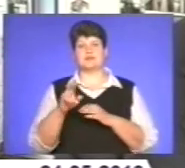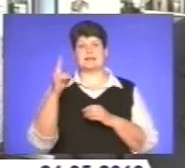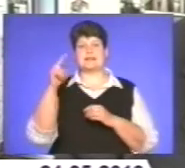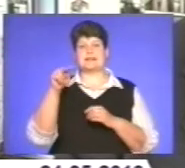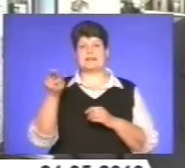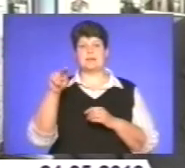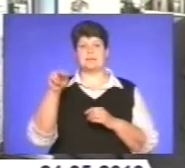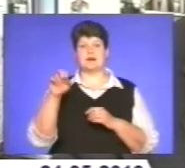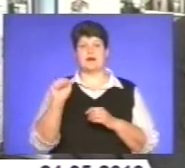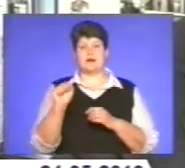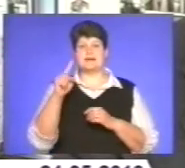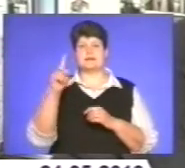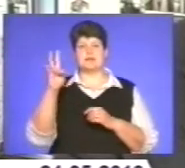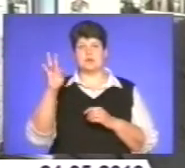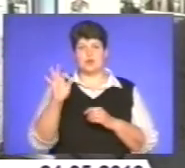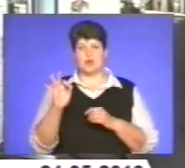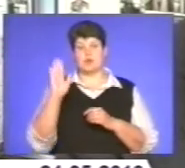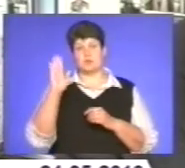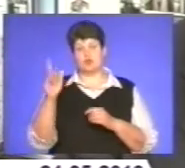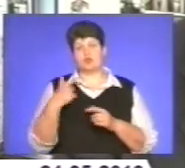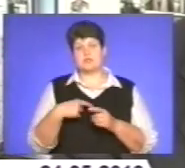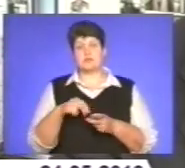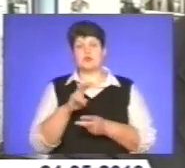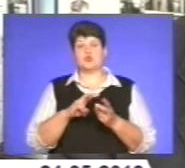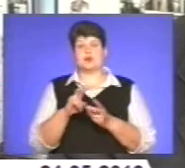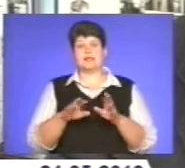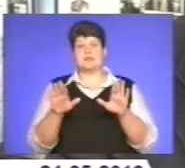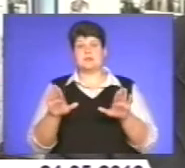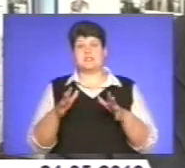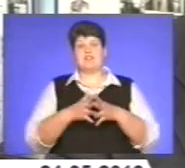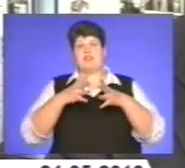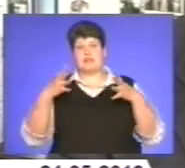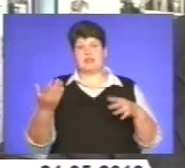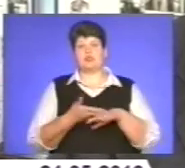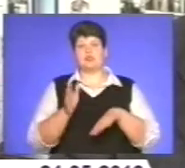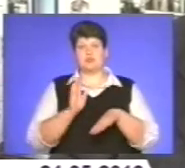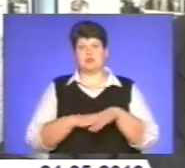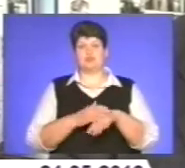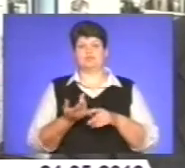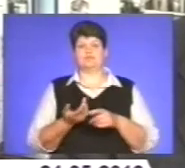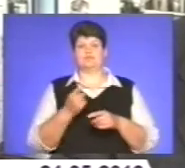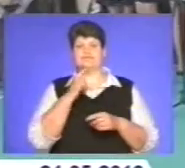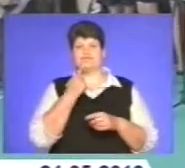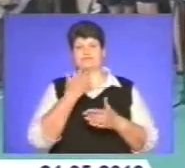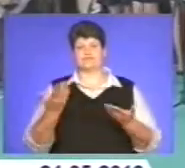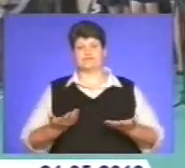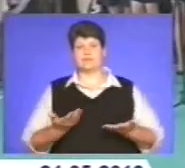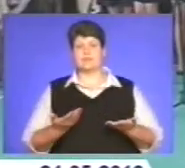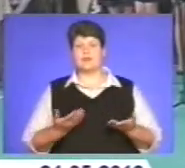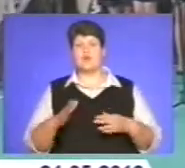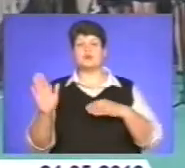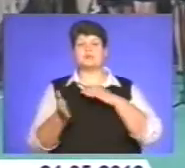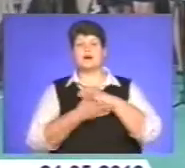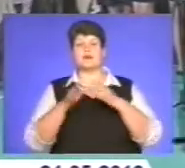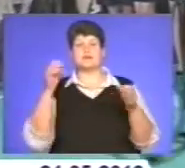атестація, потім ЗНО, і вони будуть себе шукати своє місце в великому, складному, нашому напруженому житті. Останній дзвоник